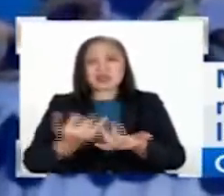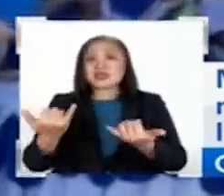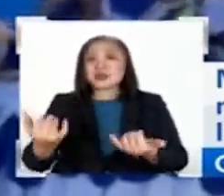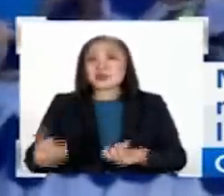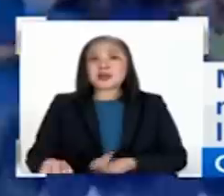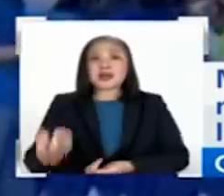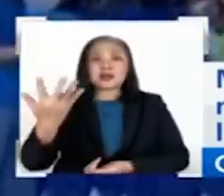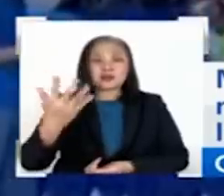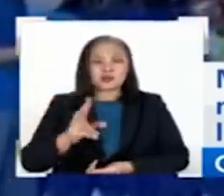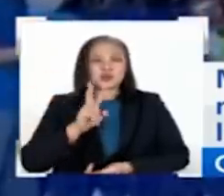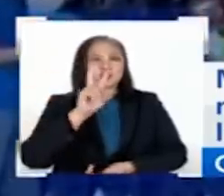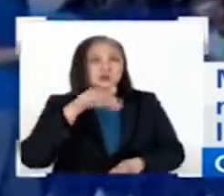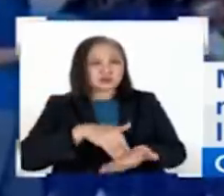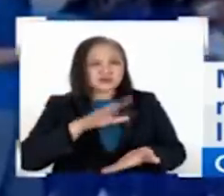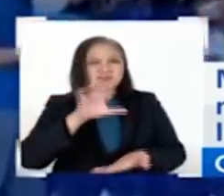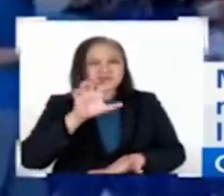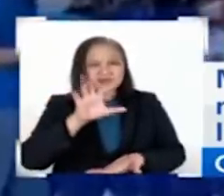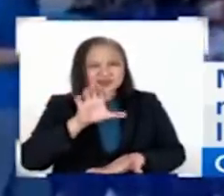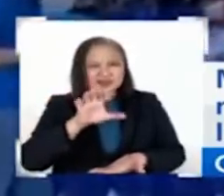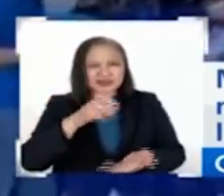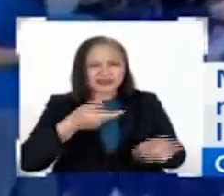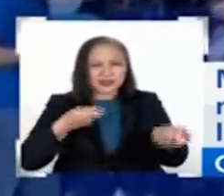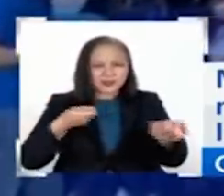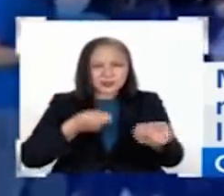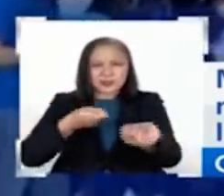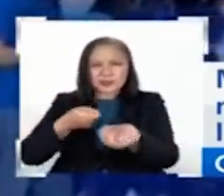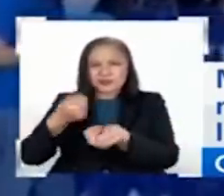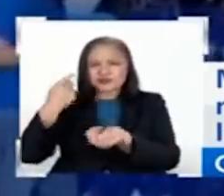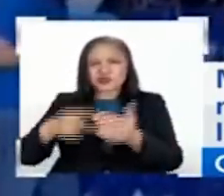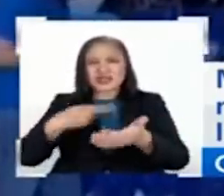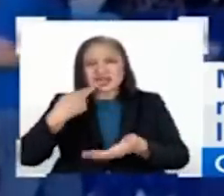2,500. Tapos, ang masakit,